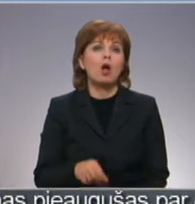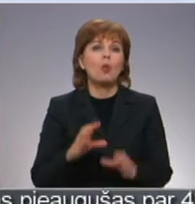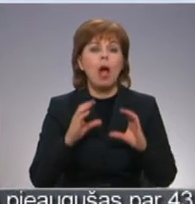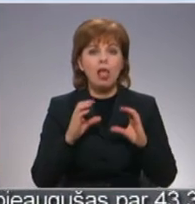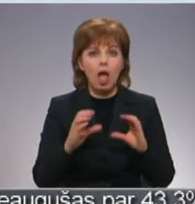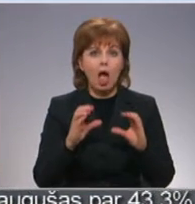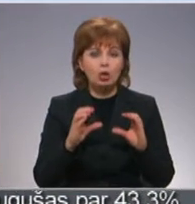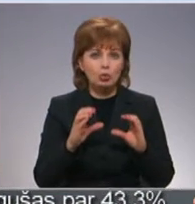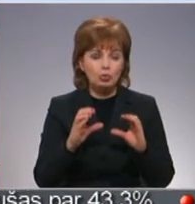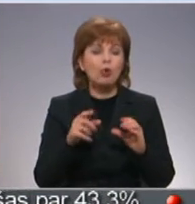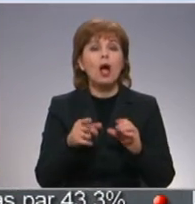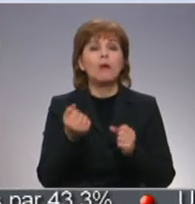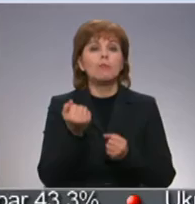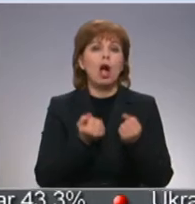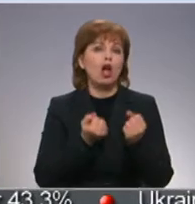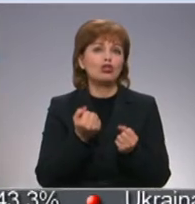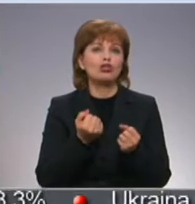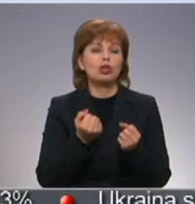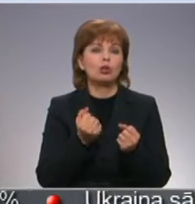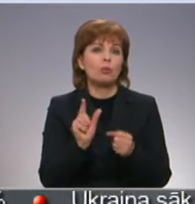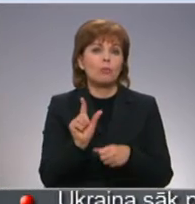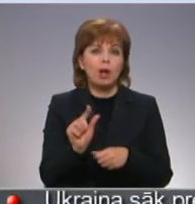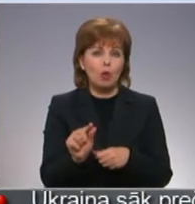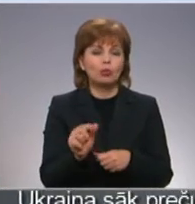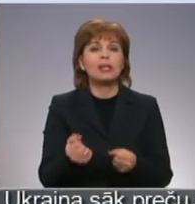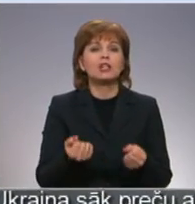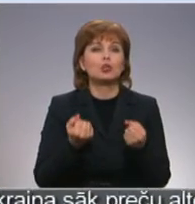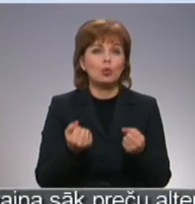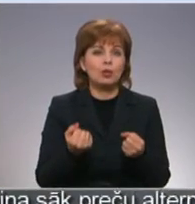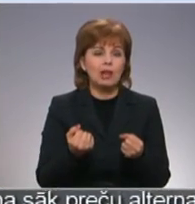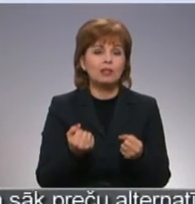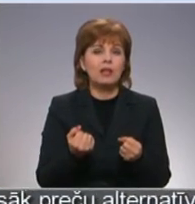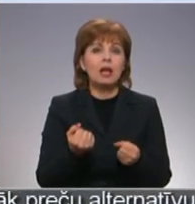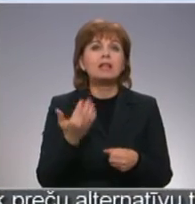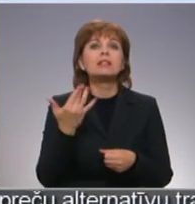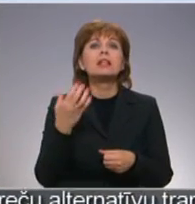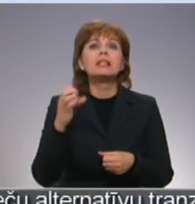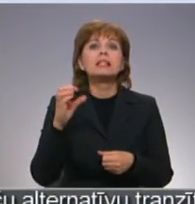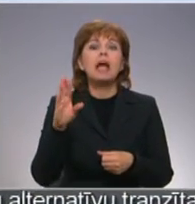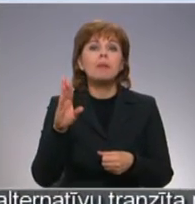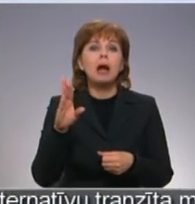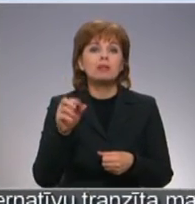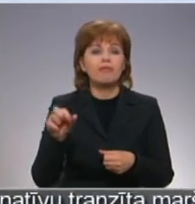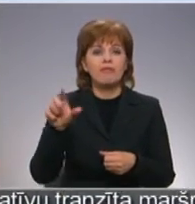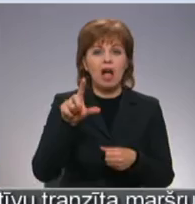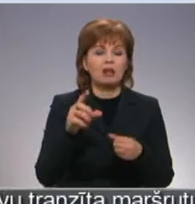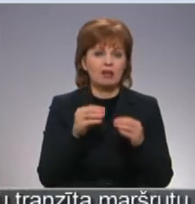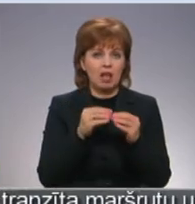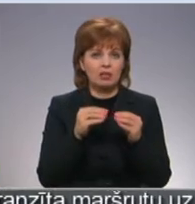vidzeržat. Uz šādu ledus jau var ar mašīnu braukt, izturēs. Cik jau ir centimetru? Vairāk nekā